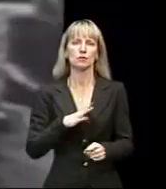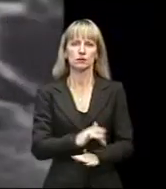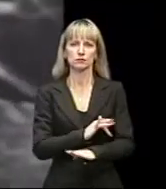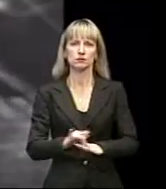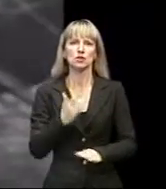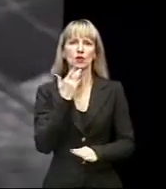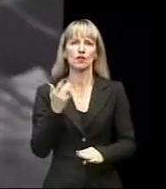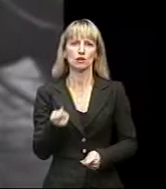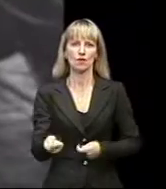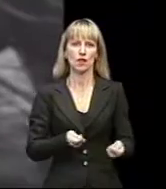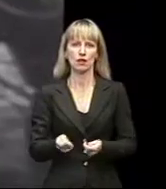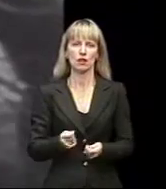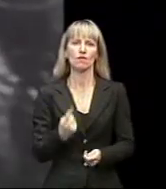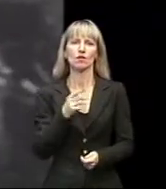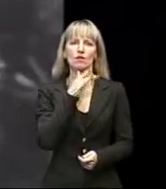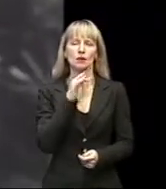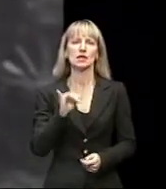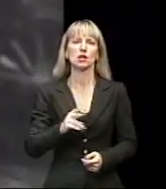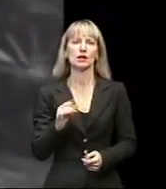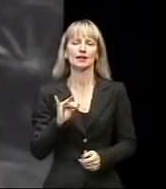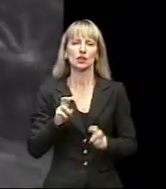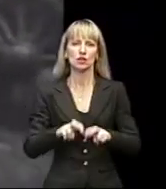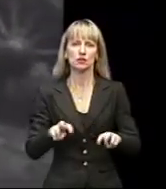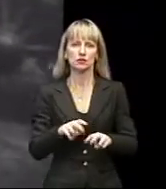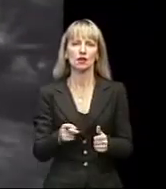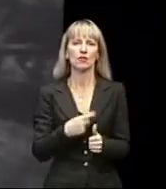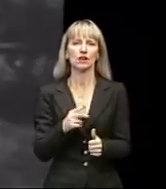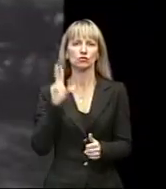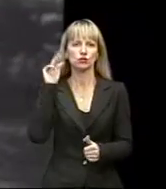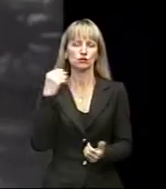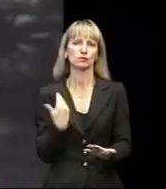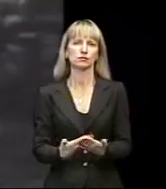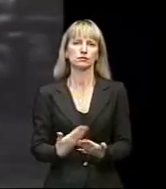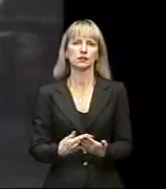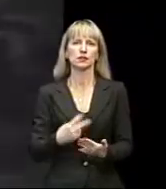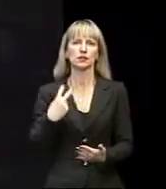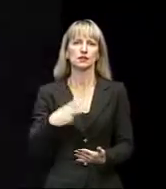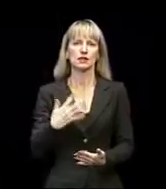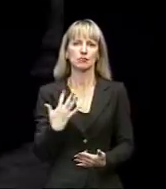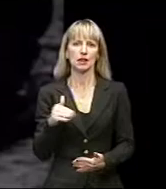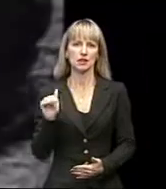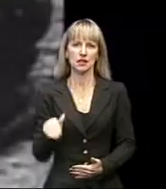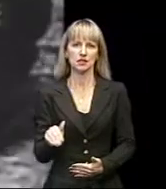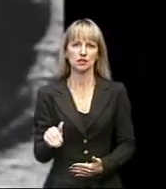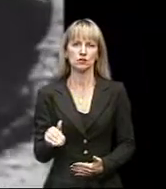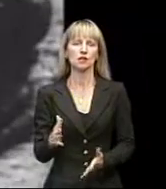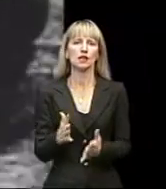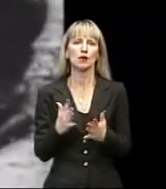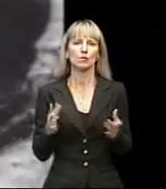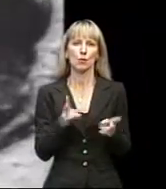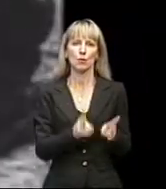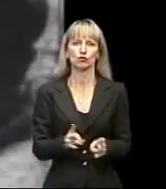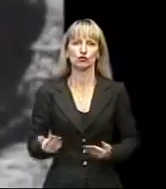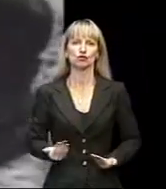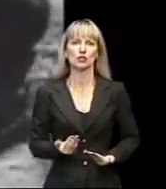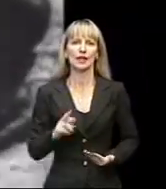знищена радянською владою. Водночас історики та дослідники називають цифру щонайменше 25 тисяч. Найбільше постраждали